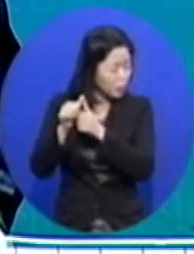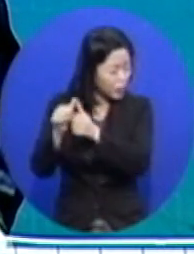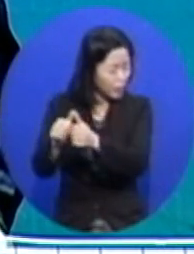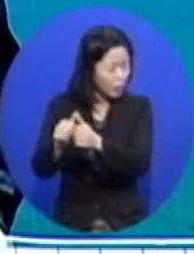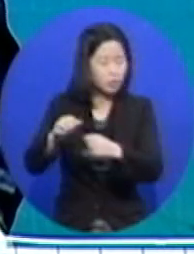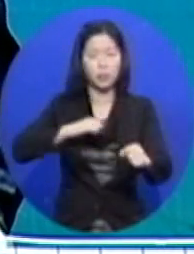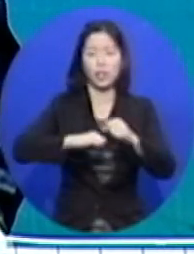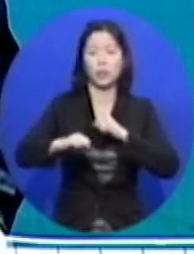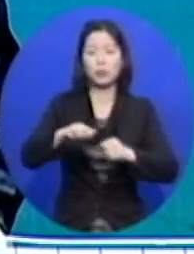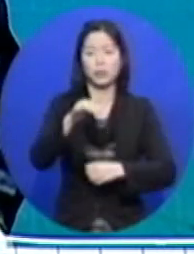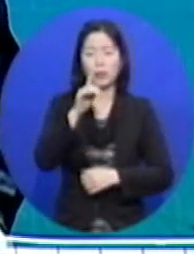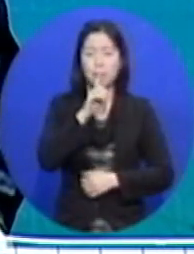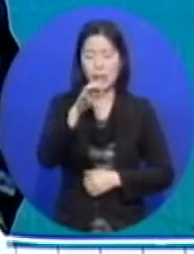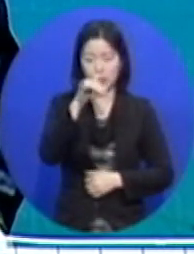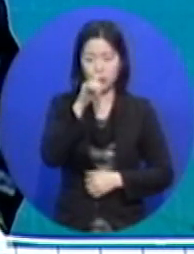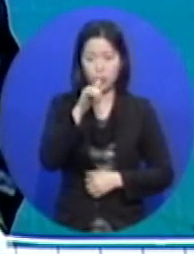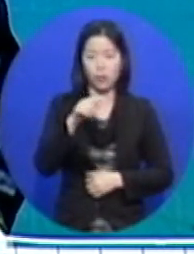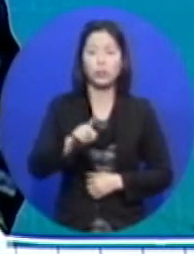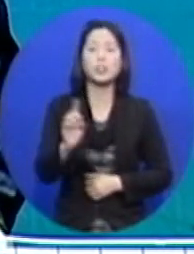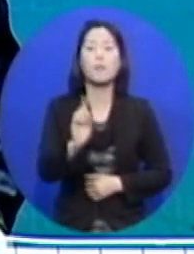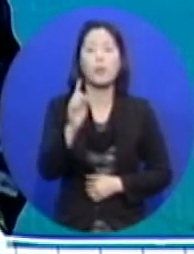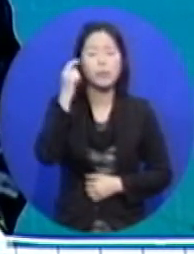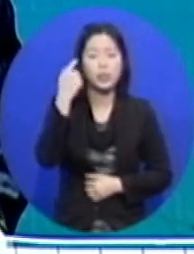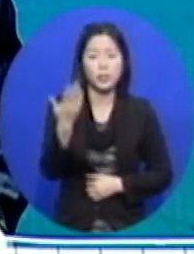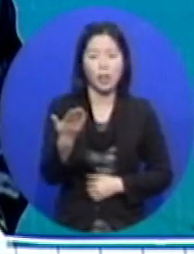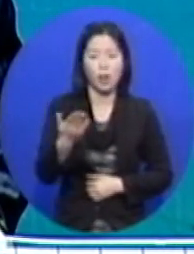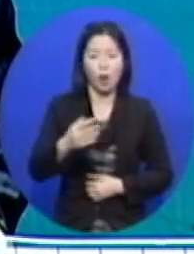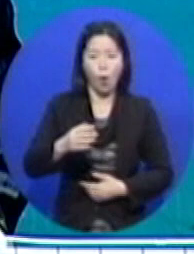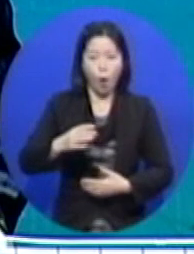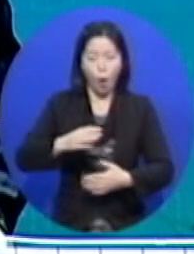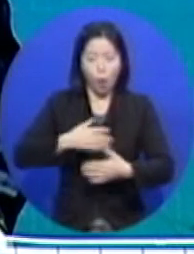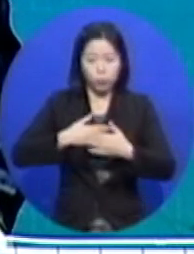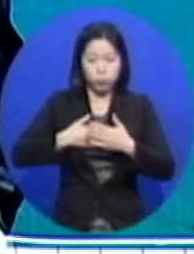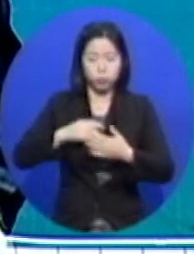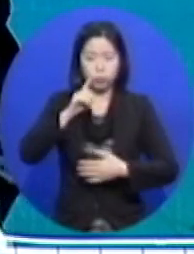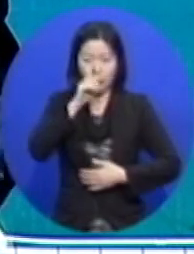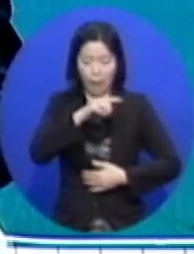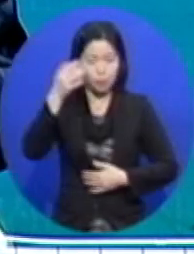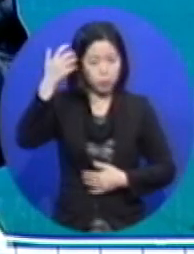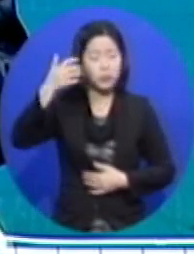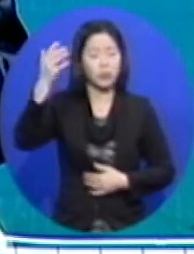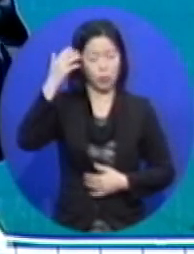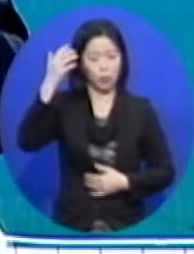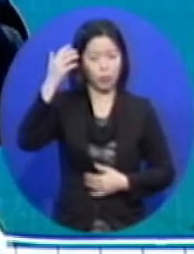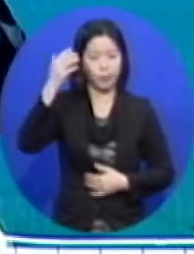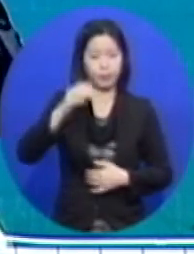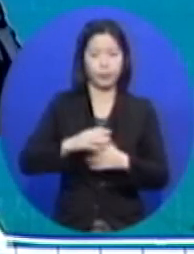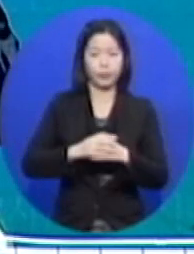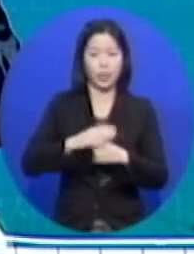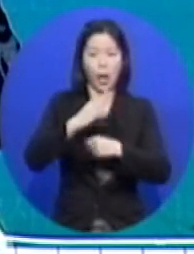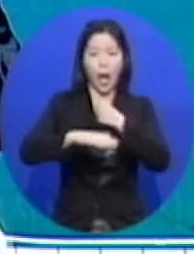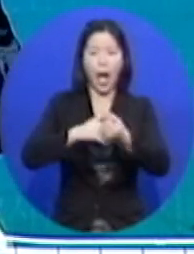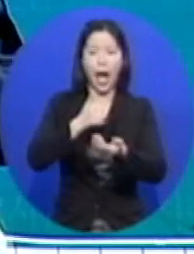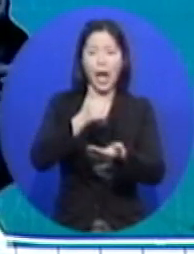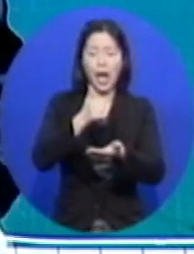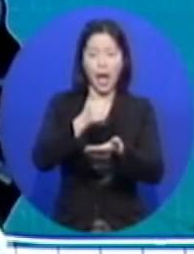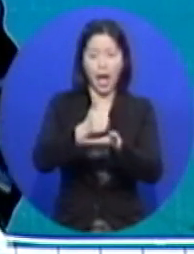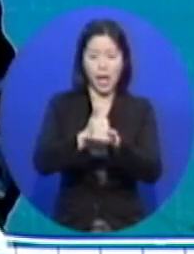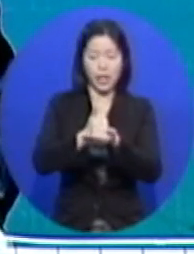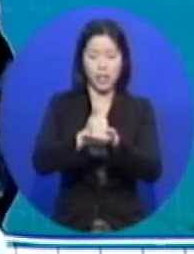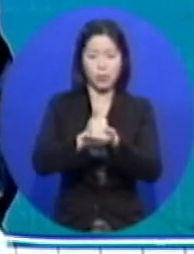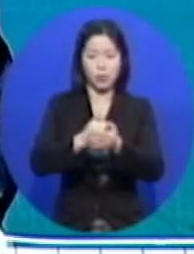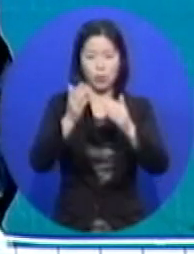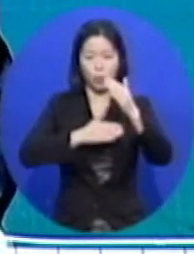그게 뭐겠습니까 무서운 악한 영이 줘 하나님을 공식적으로 부정하는 공산주의